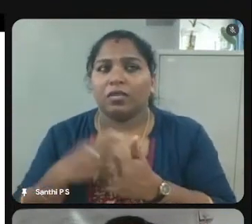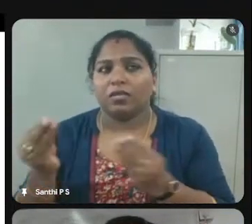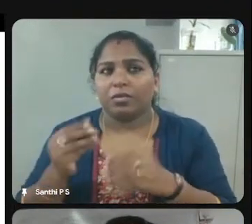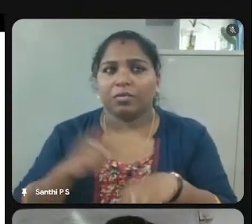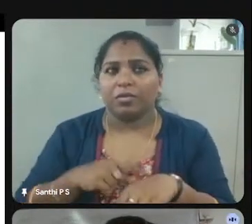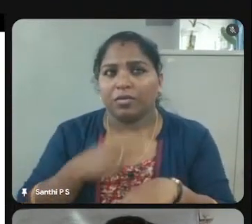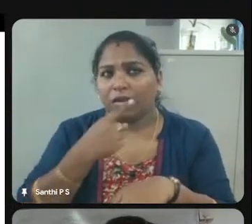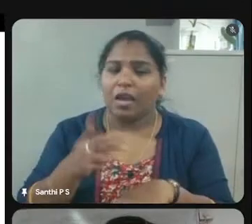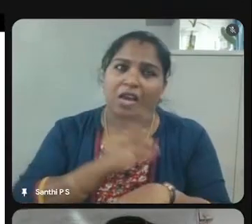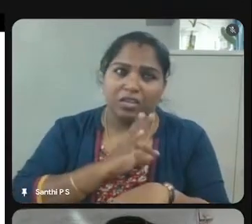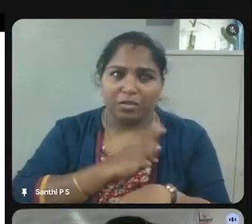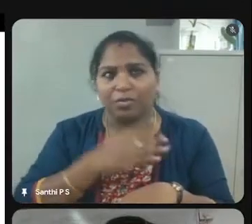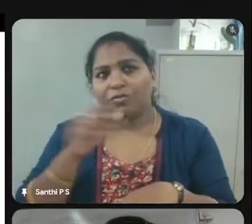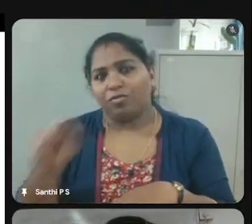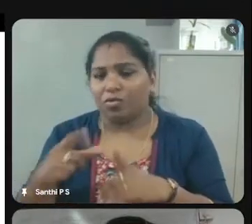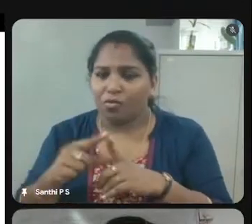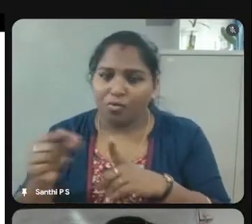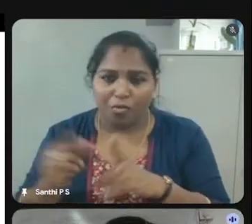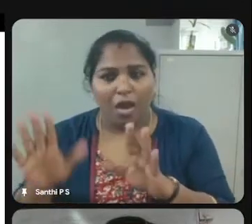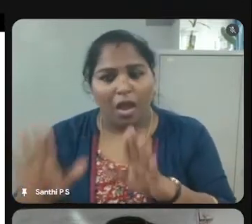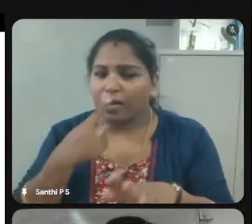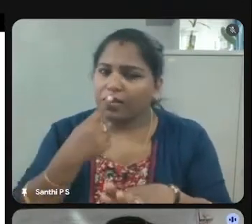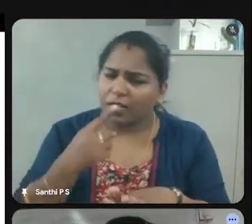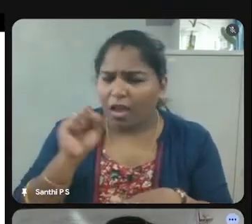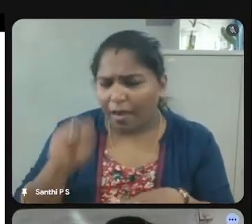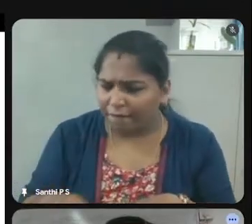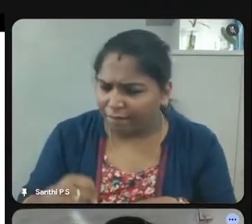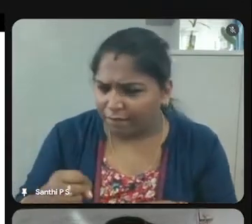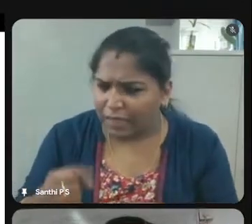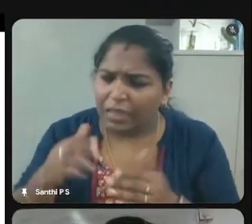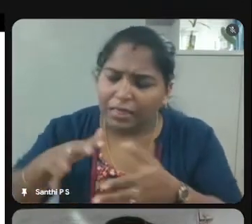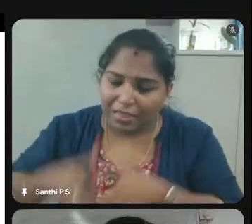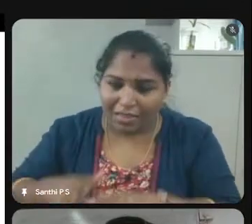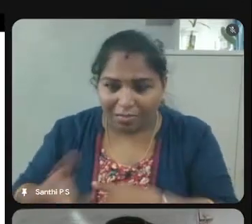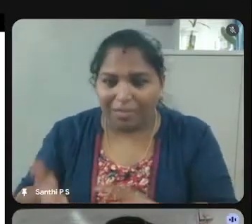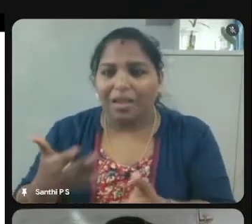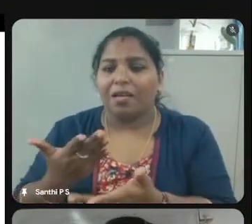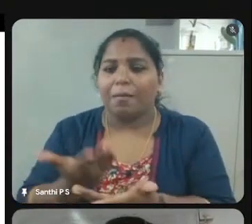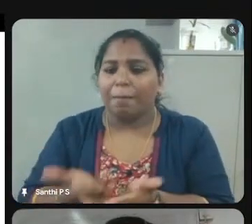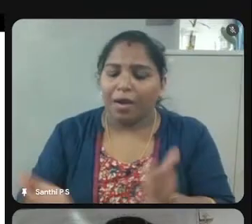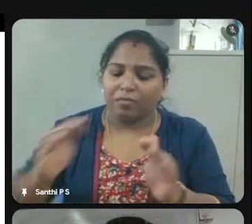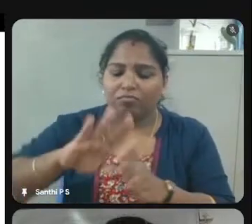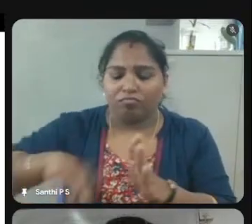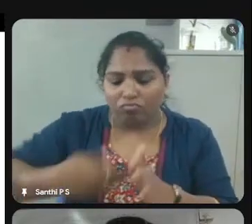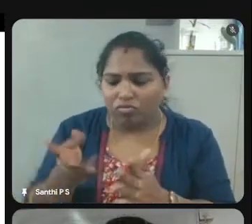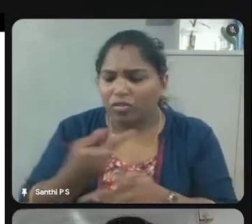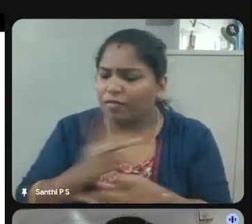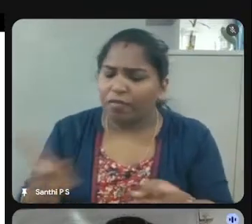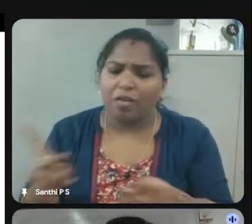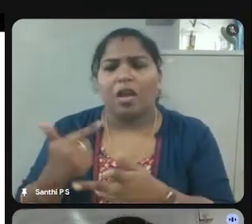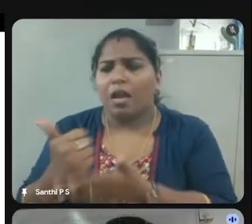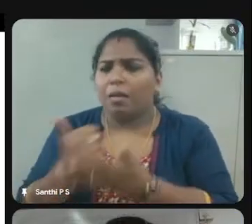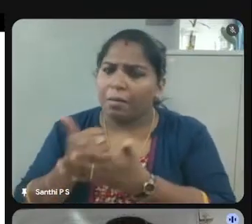ഇതുപോലെ ചെയ്യണം. എനിക്ക് ചിലപ്പോൾ ഹെൽപ്പ് ചെയ്ത് തരും. വന്നിട്ട് തേങ്ങ തിരിച്ചരാ, പാത്രം, ഞാൻ ചെറുതായിട്ട് അവനെ കൊണ്ട് കഴിയുന്ന സമയത്ത്